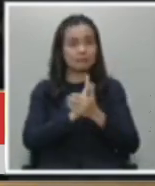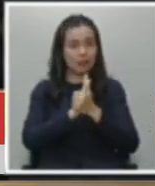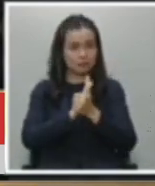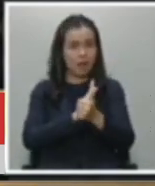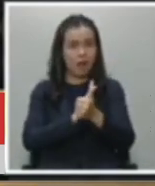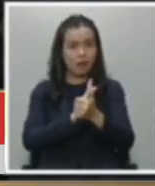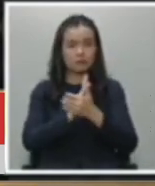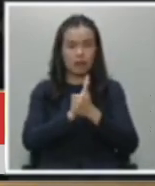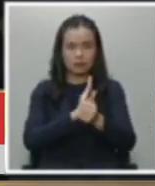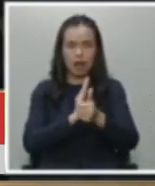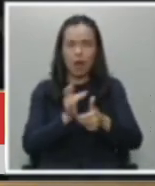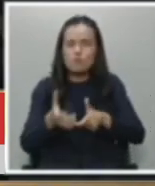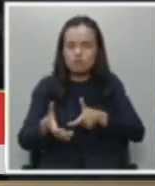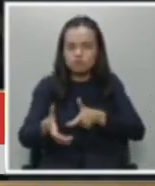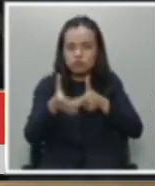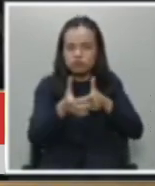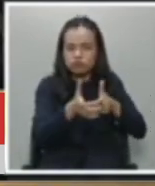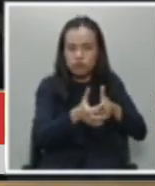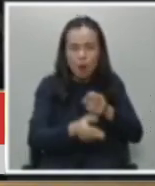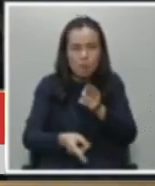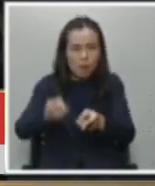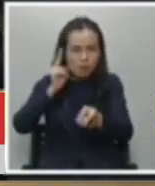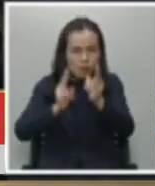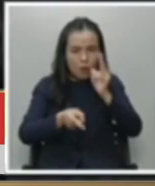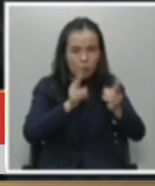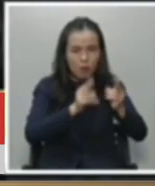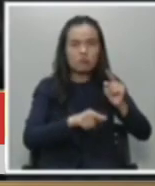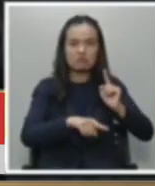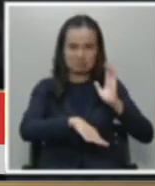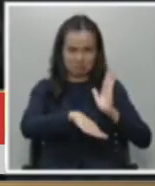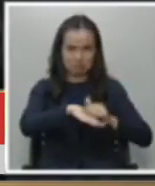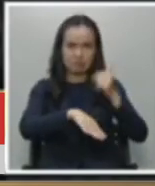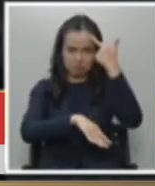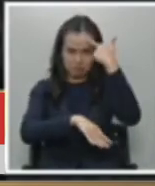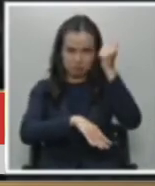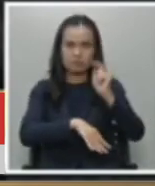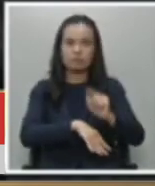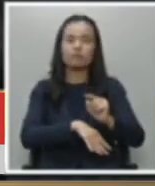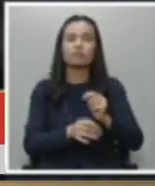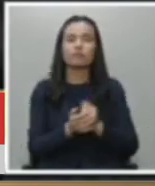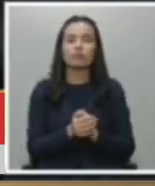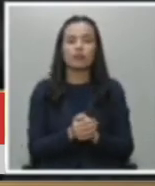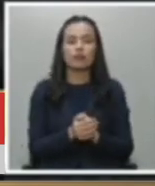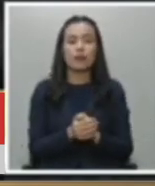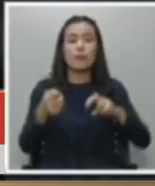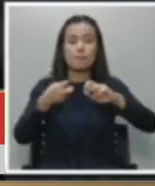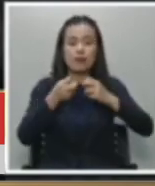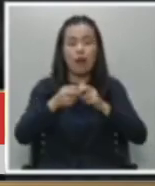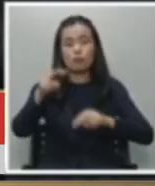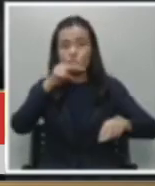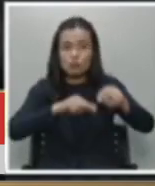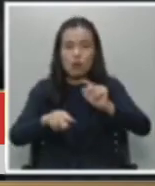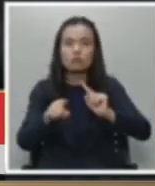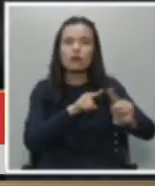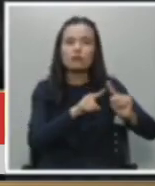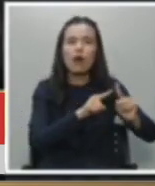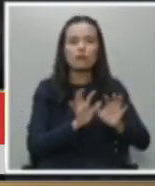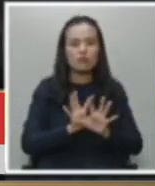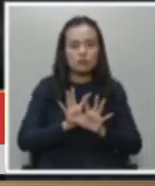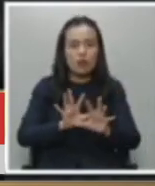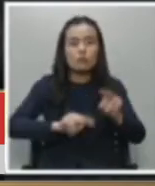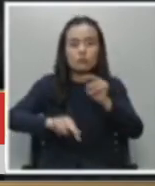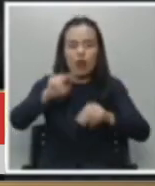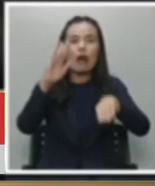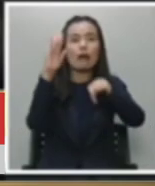การใช้อาวุธค่อนข้างสูงในการเข้าควบคุมสถานการณ์นั้นก็ได้เข้าควบคุมสถานการณ์ต